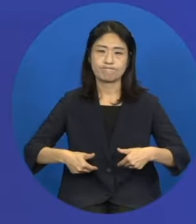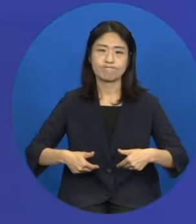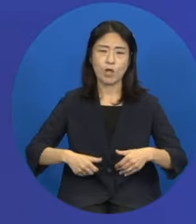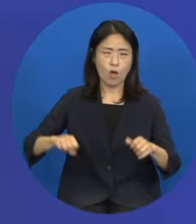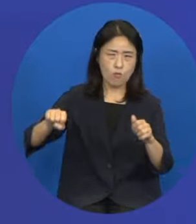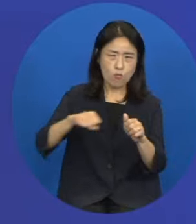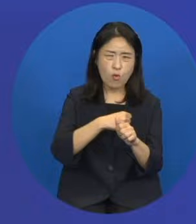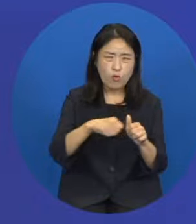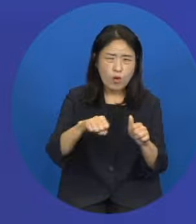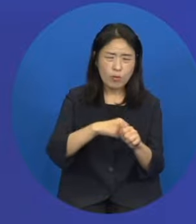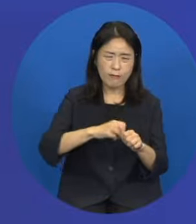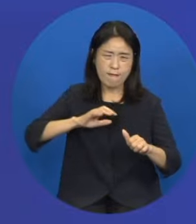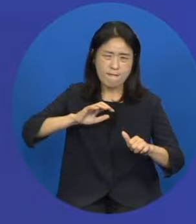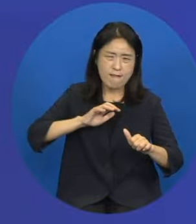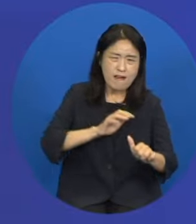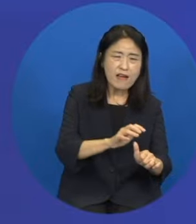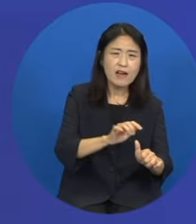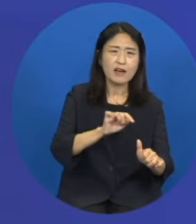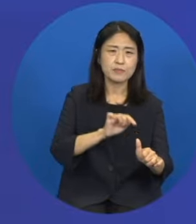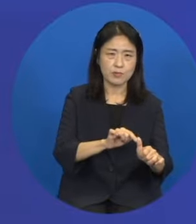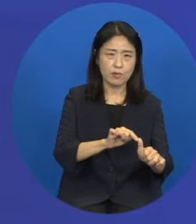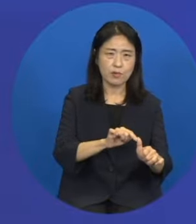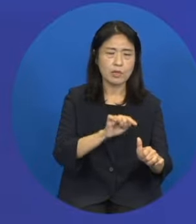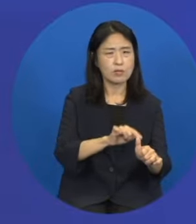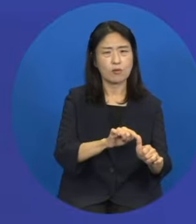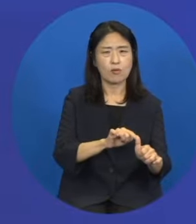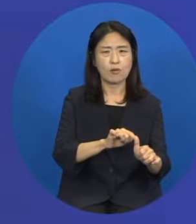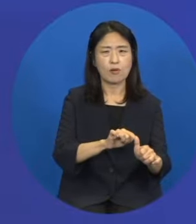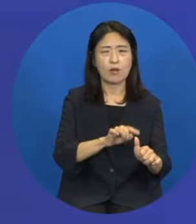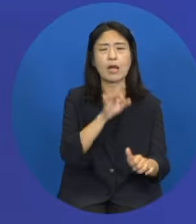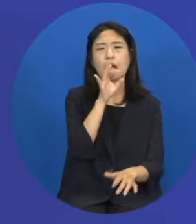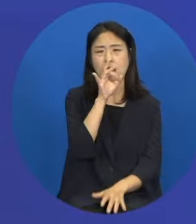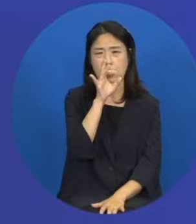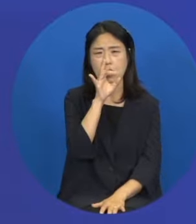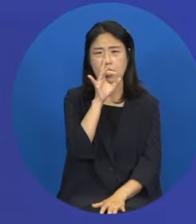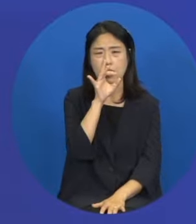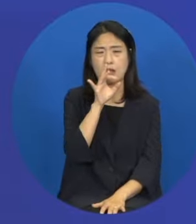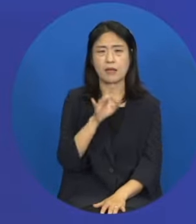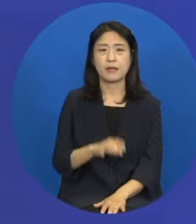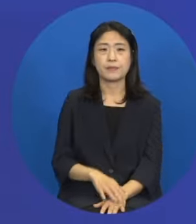폭력적이거나 강압적인 방식이 되어서는 안 되지요.